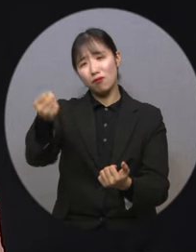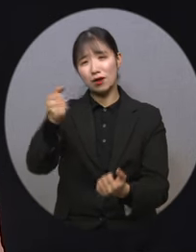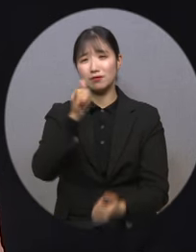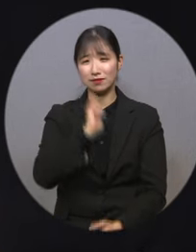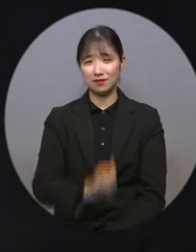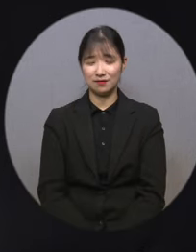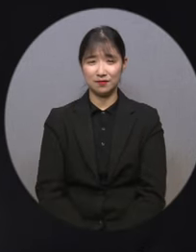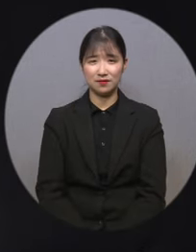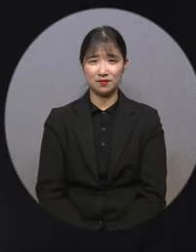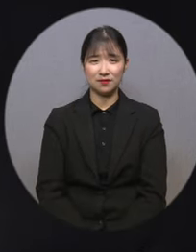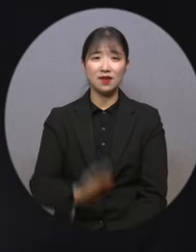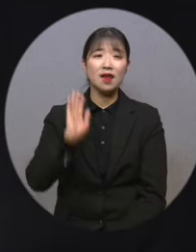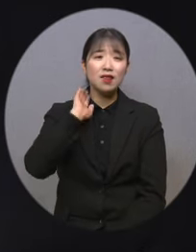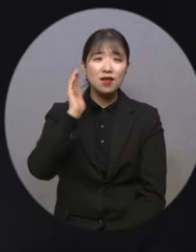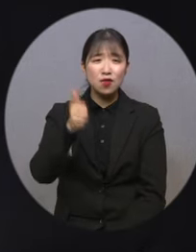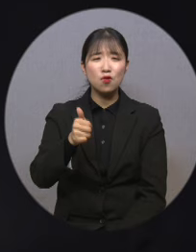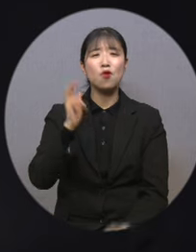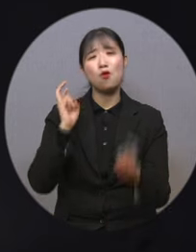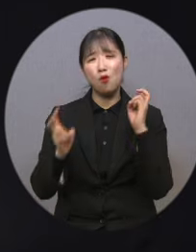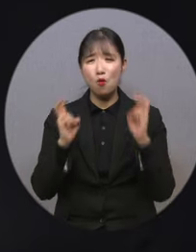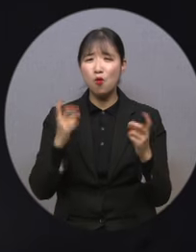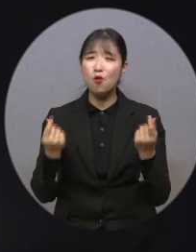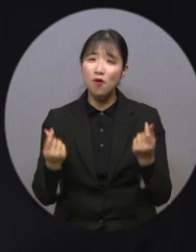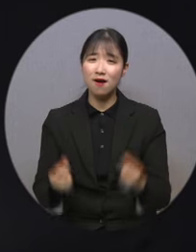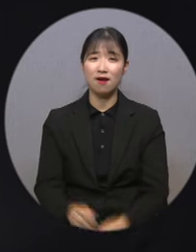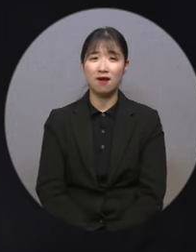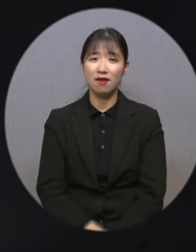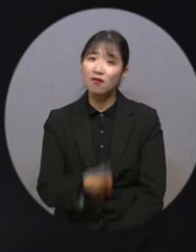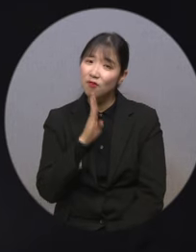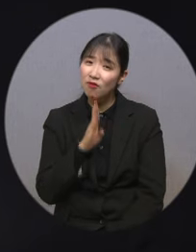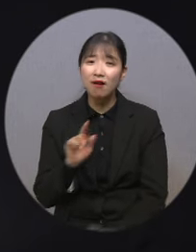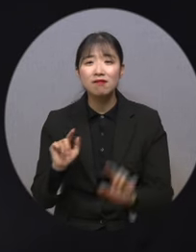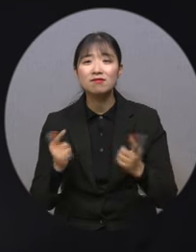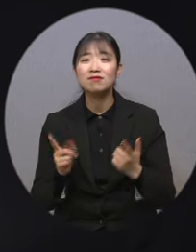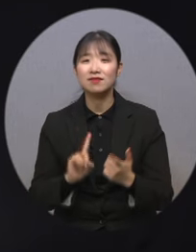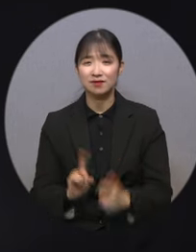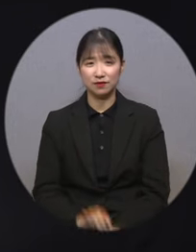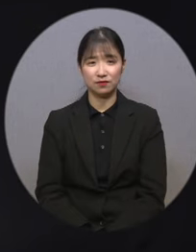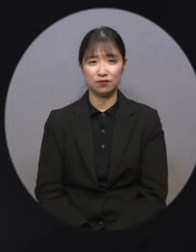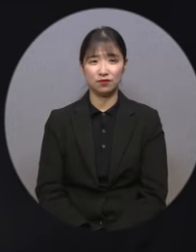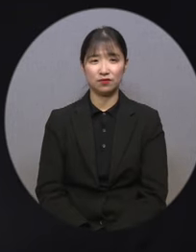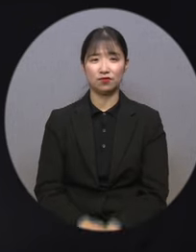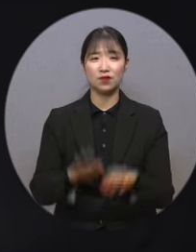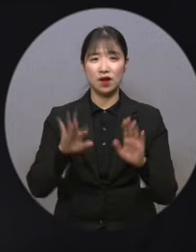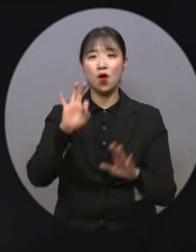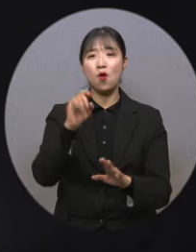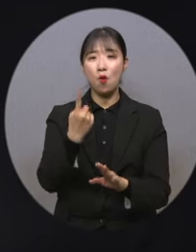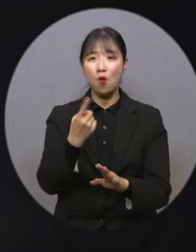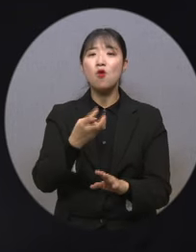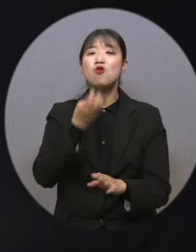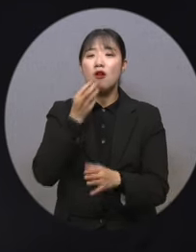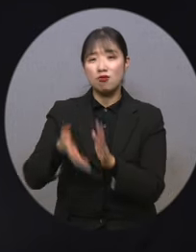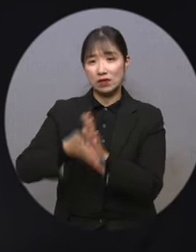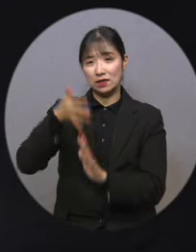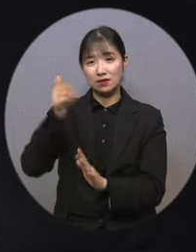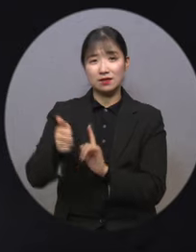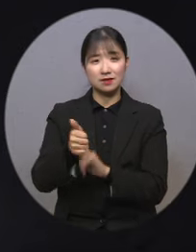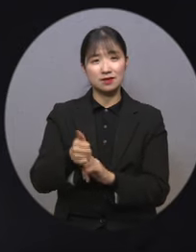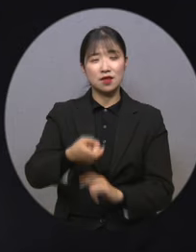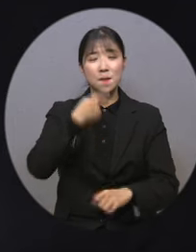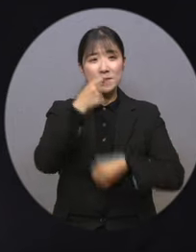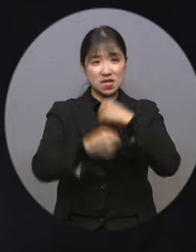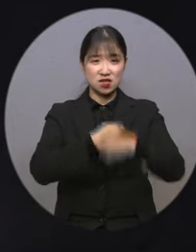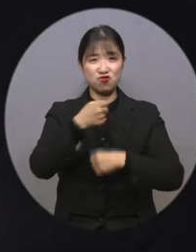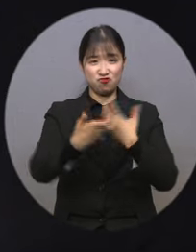거야. 대통령은 로봇이야. 맞아, 맞아요. 지금 오 시장이 서울시장인데 그 민주당이 전부